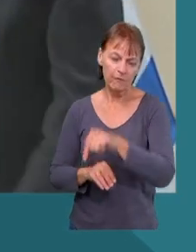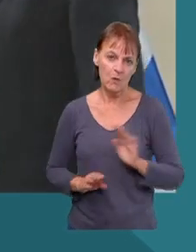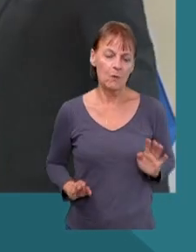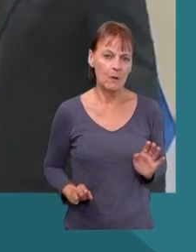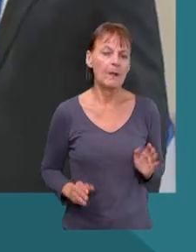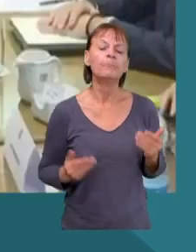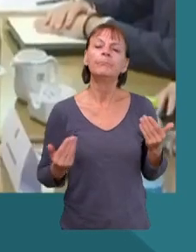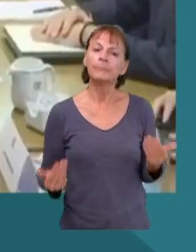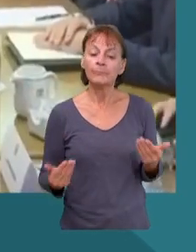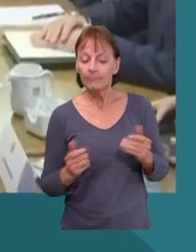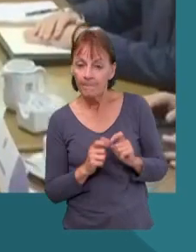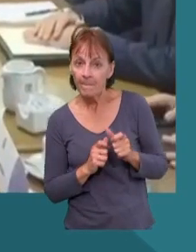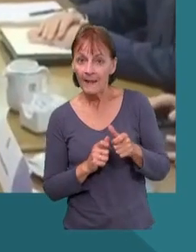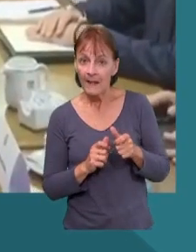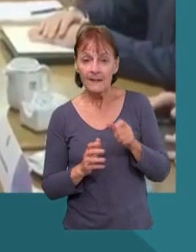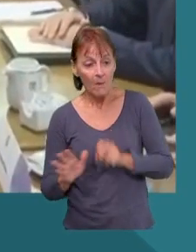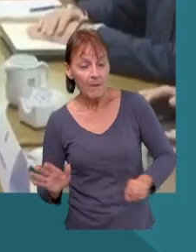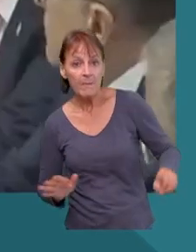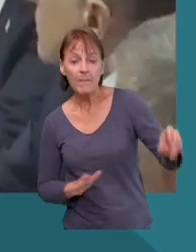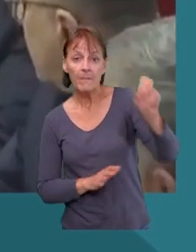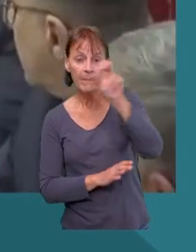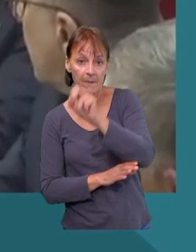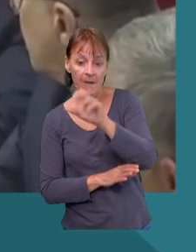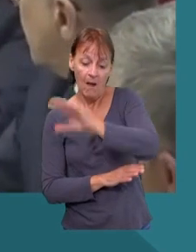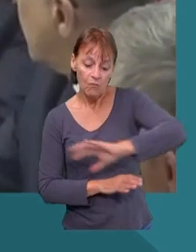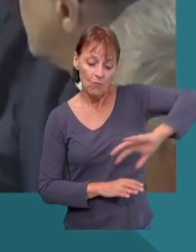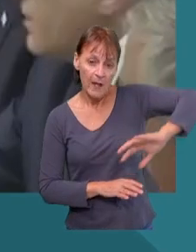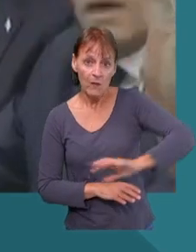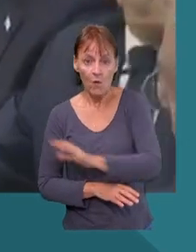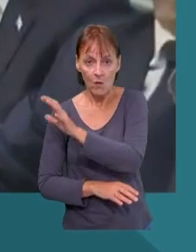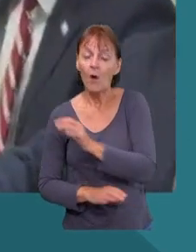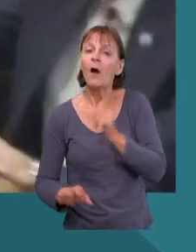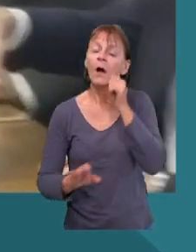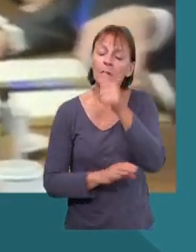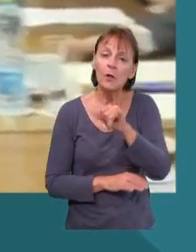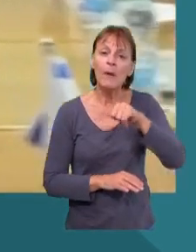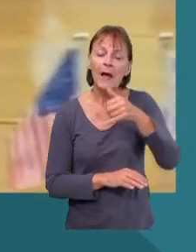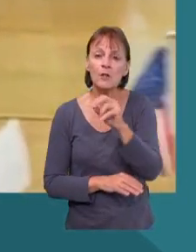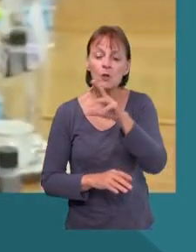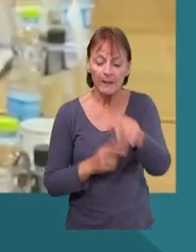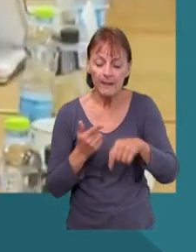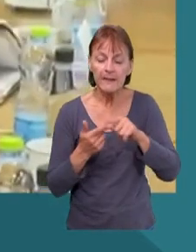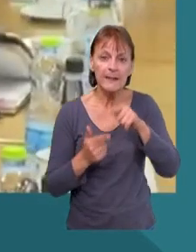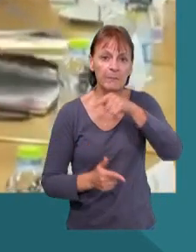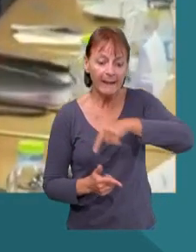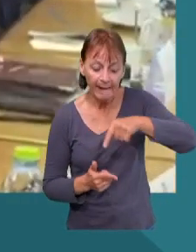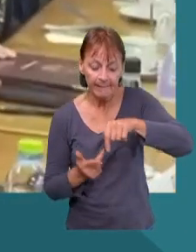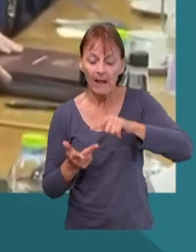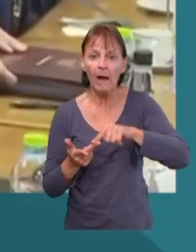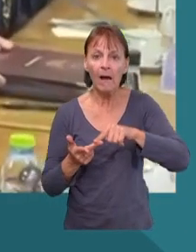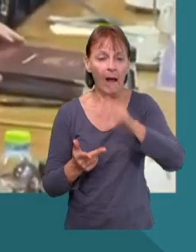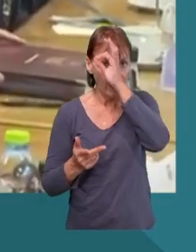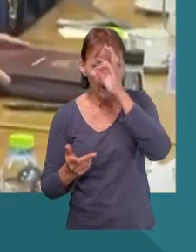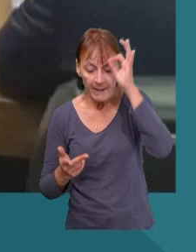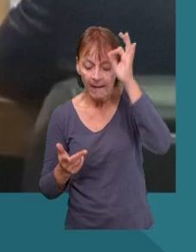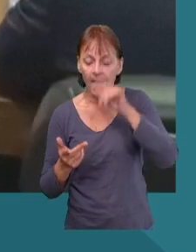va entamer ensuite une très grande tournée un peu partout au Moyen-Orient. Il sera demain en Jordanie, puis au Qatar. Il s'arrêtera ensuite aux Émirats arabes